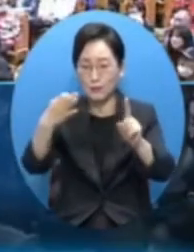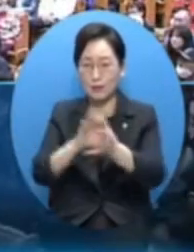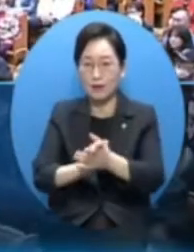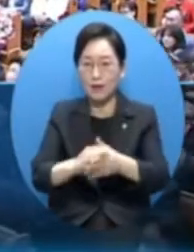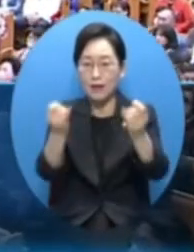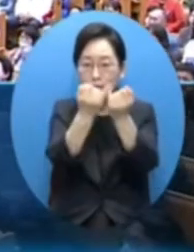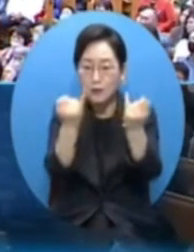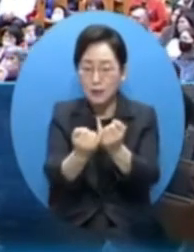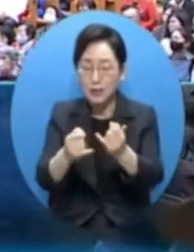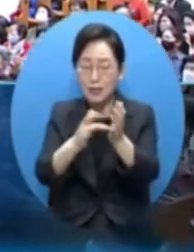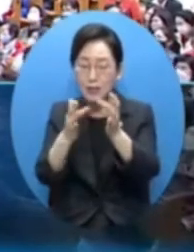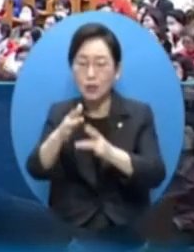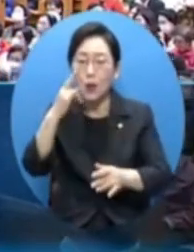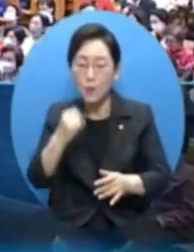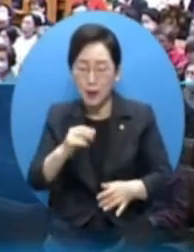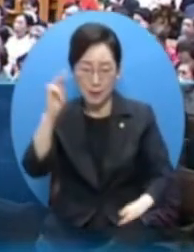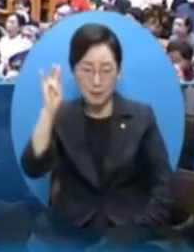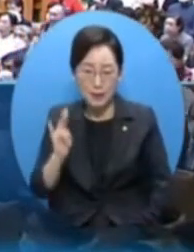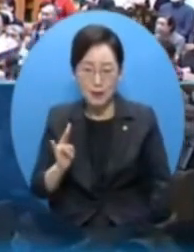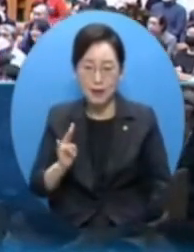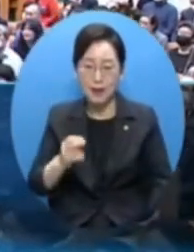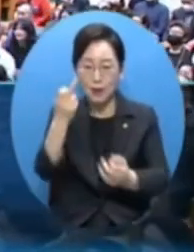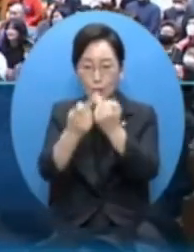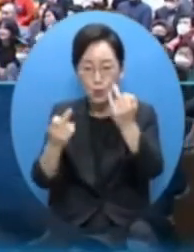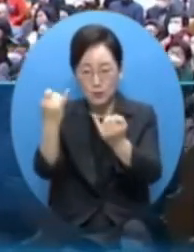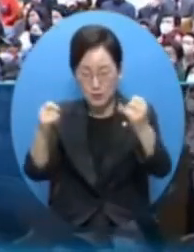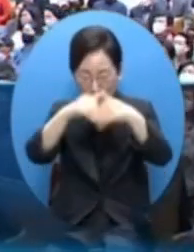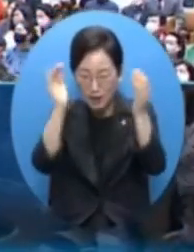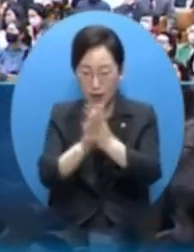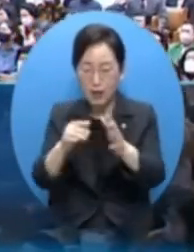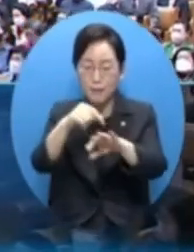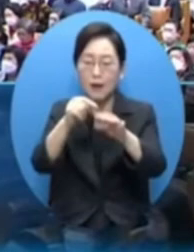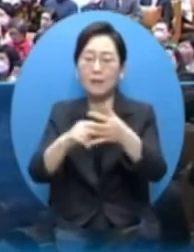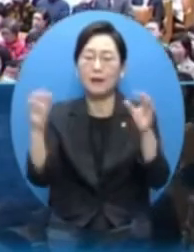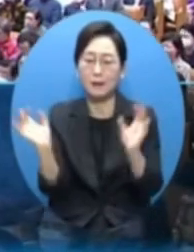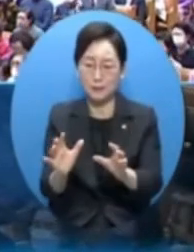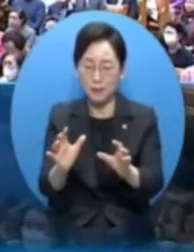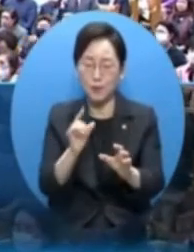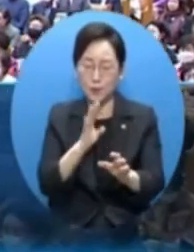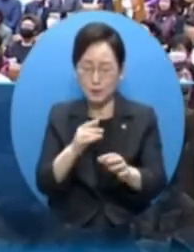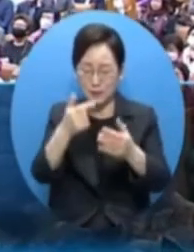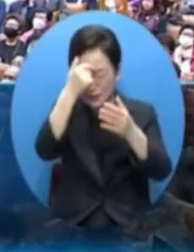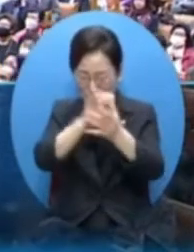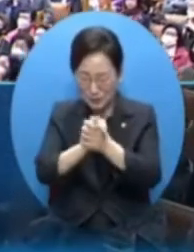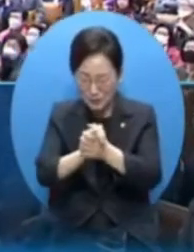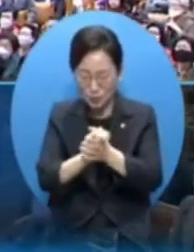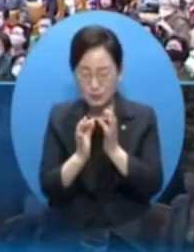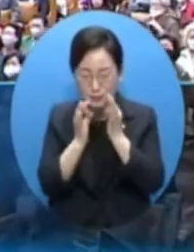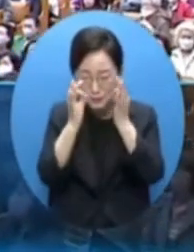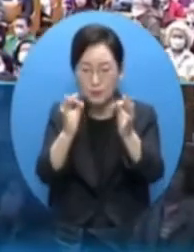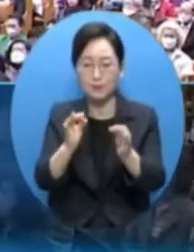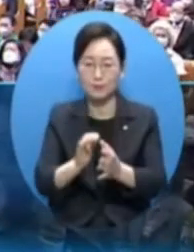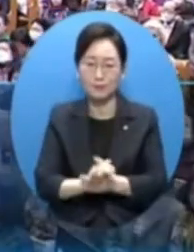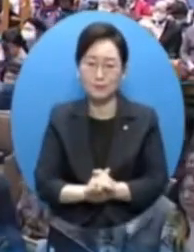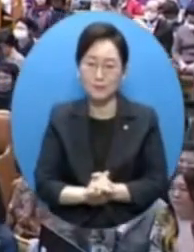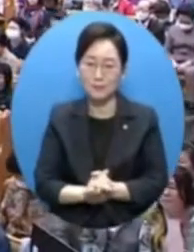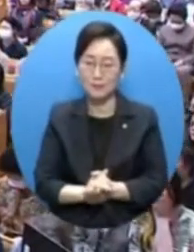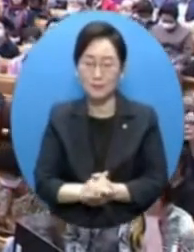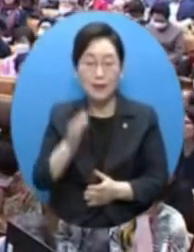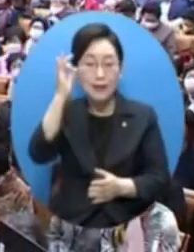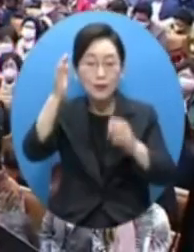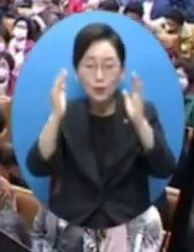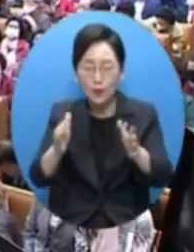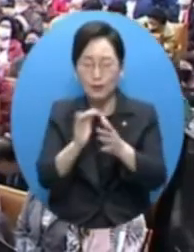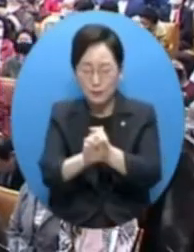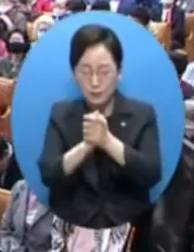여자들과 예수의 어머니 마리아와 예수의 아우들과 더불어 마음을 같이 하여 오로지 기도에 힘쓰더라. 열흘 동안